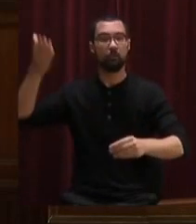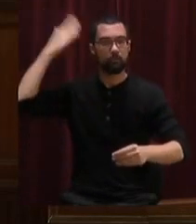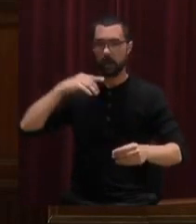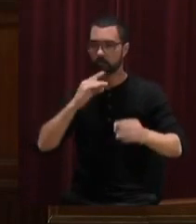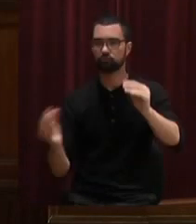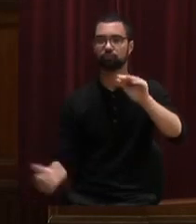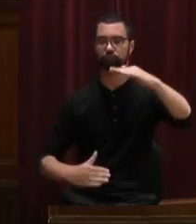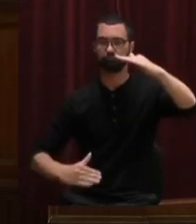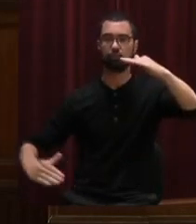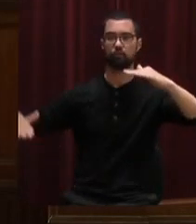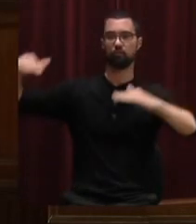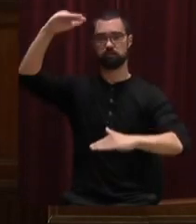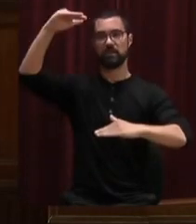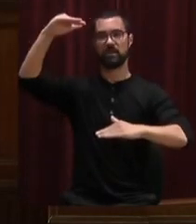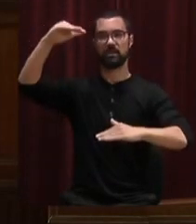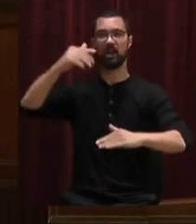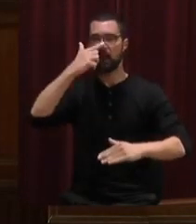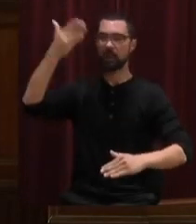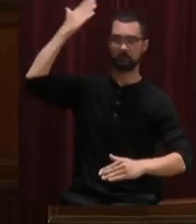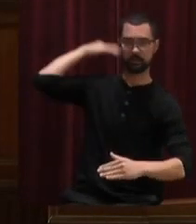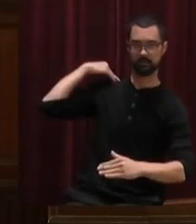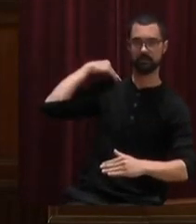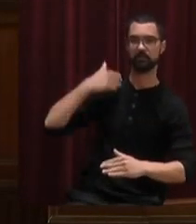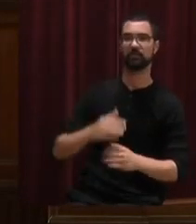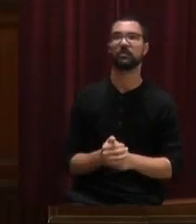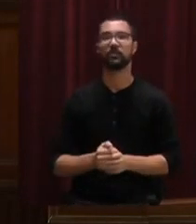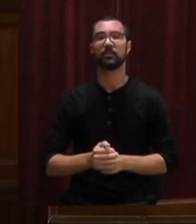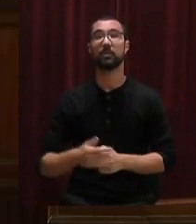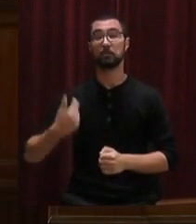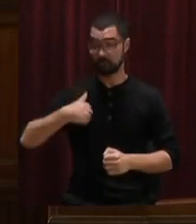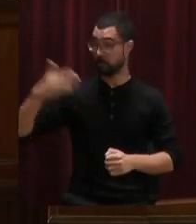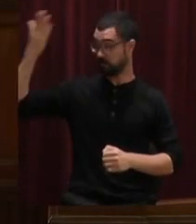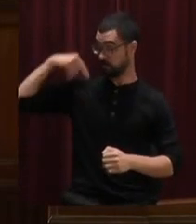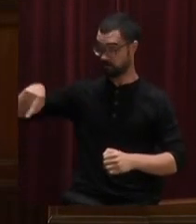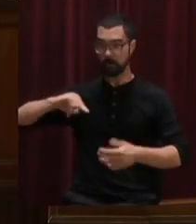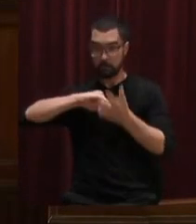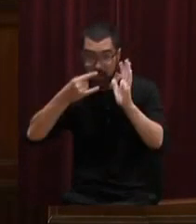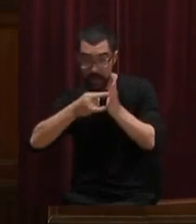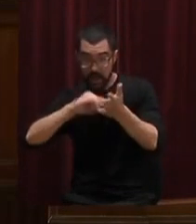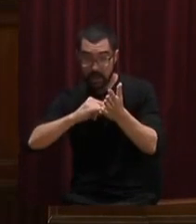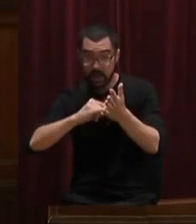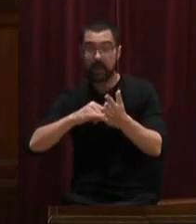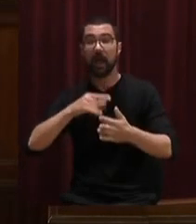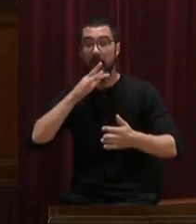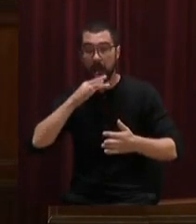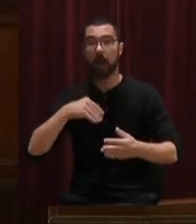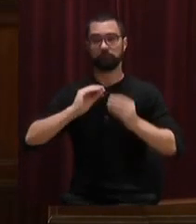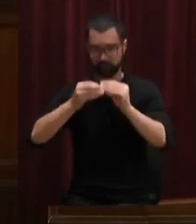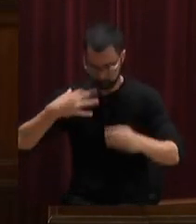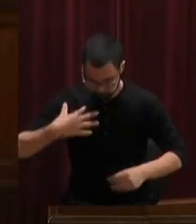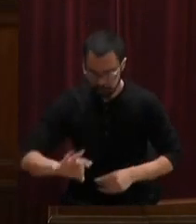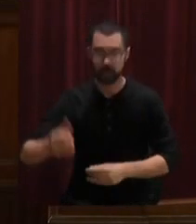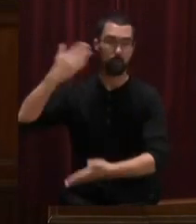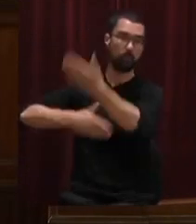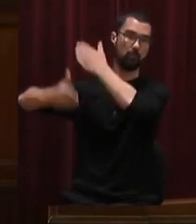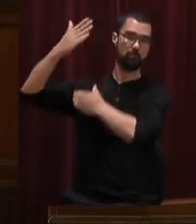i tindran al capdavant de la seva execució els gestors que les varen planificar. Ara toca actuar per dur el metro al Parc Vit i a